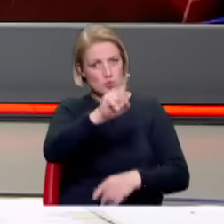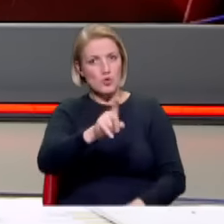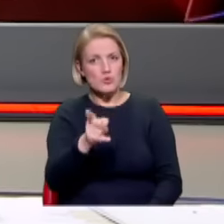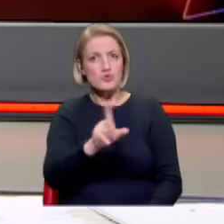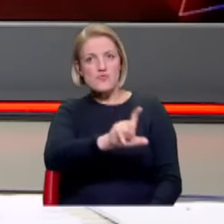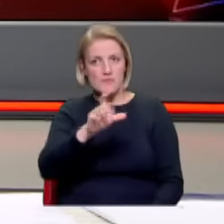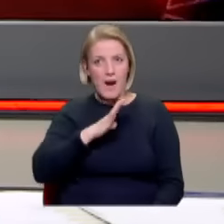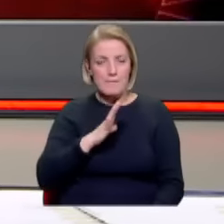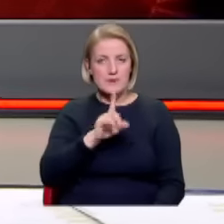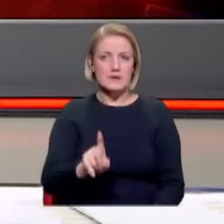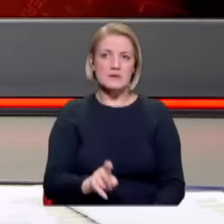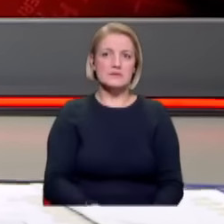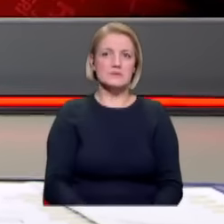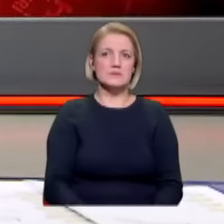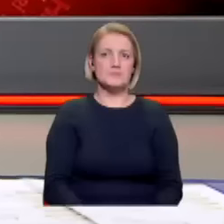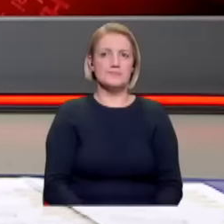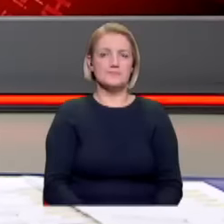bunlara?